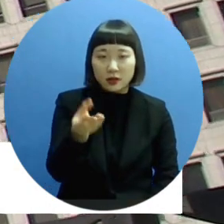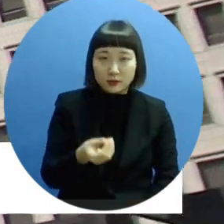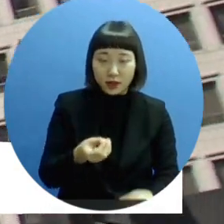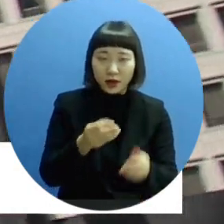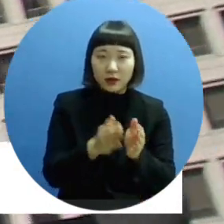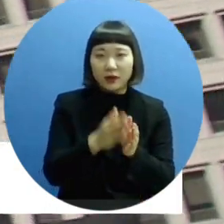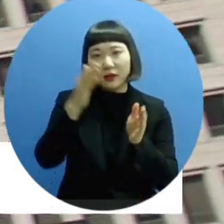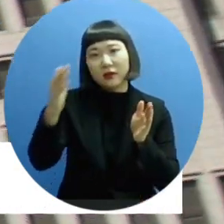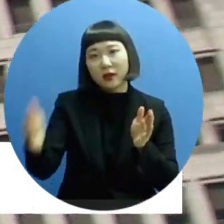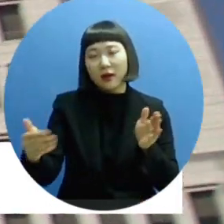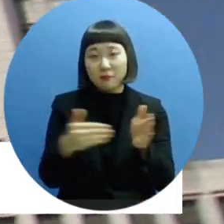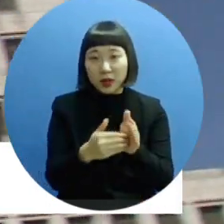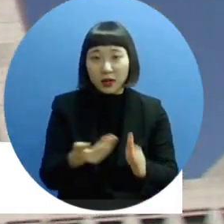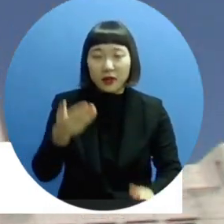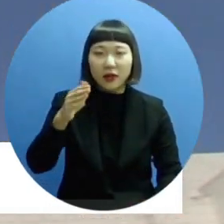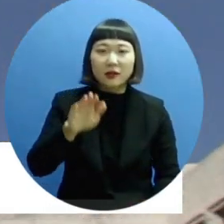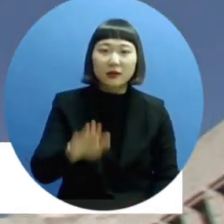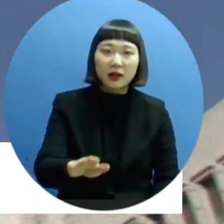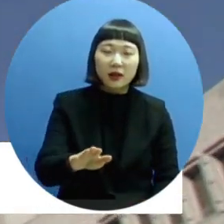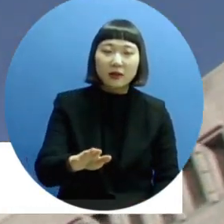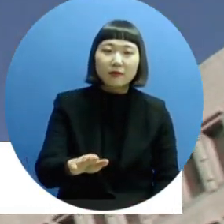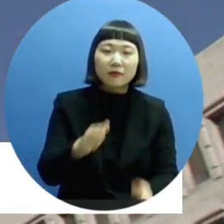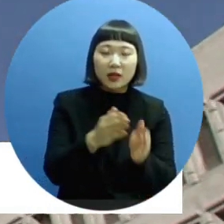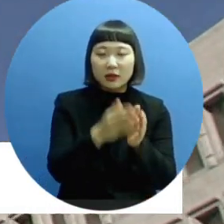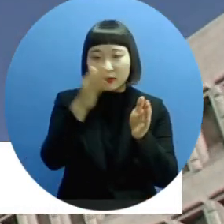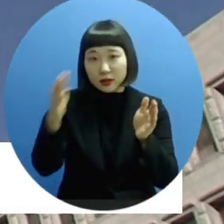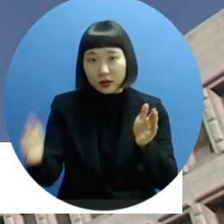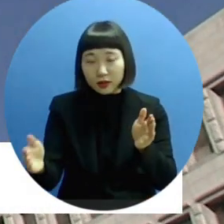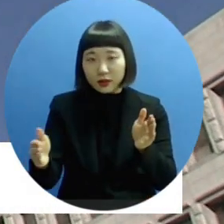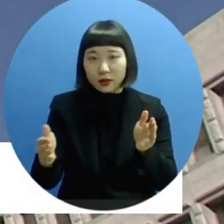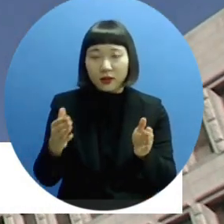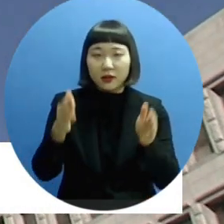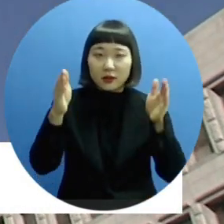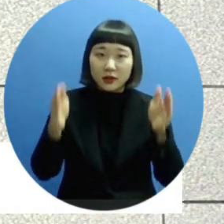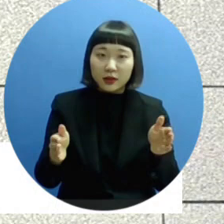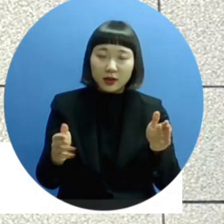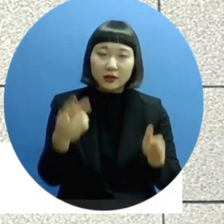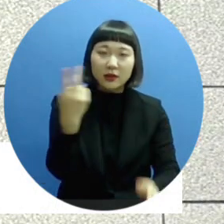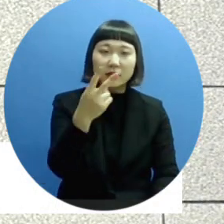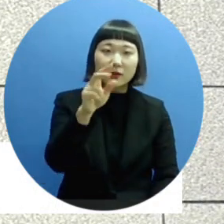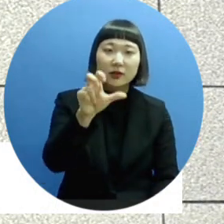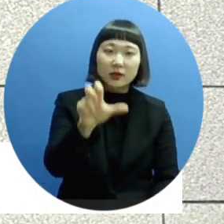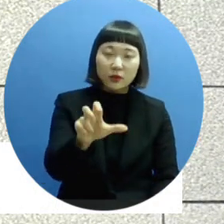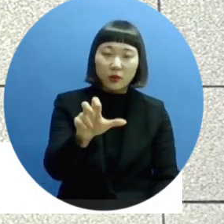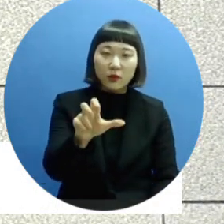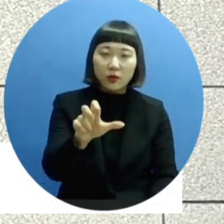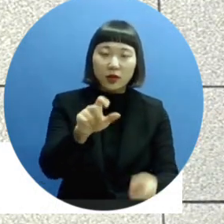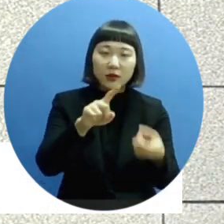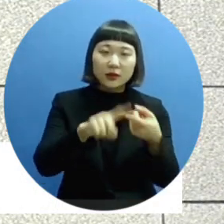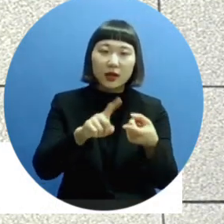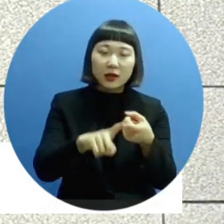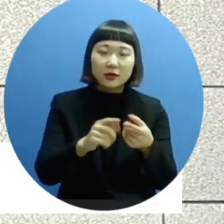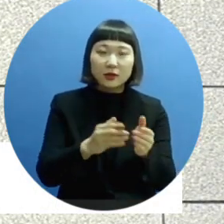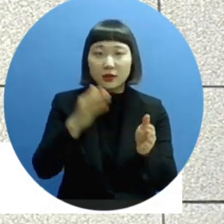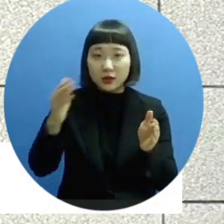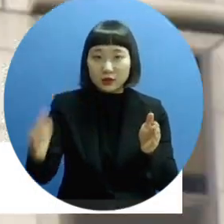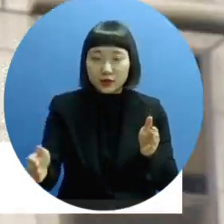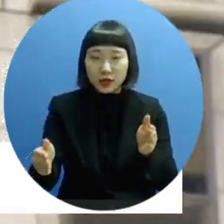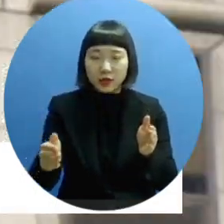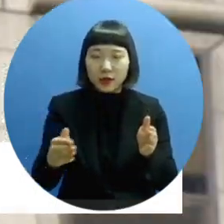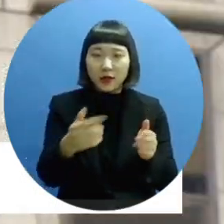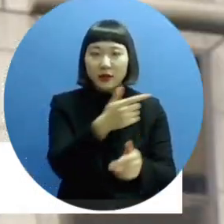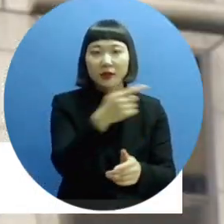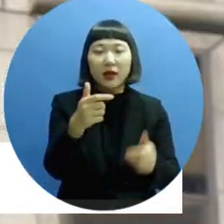지난 10월 점포 재임대 허용기간을 2025년 1월까지 연장한 시의 조례가 무효하다는 대법원 판단이